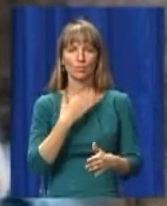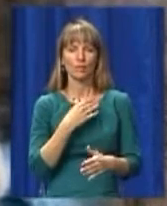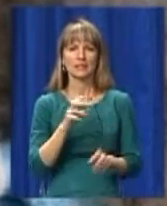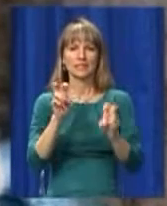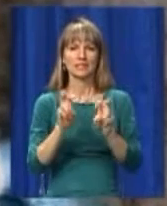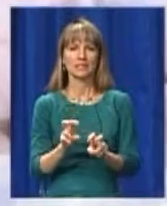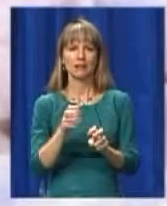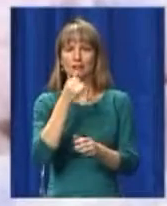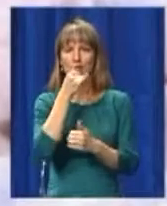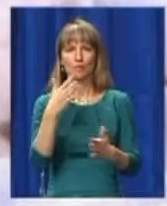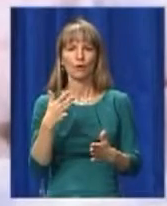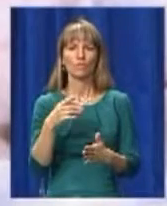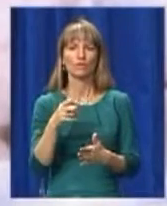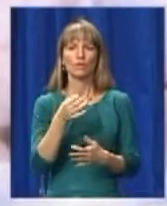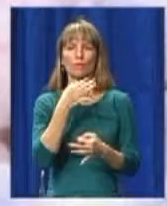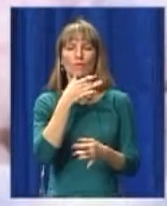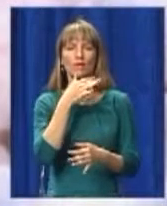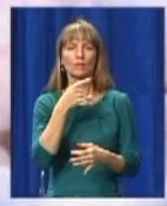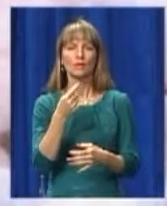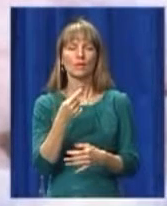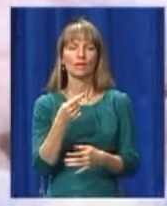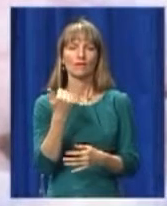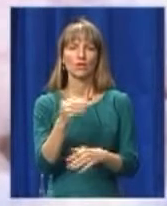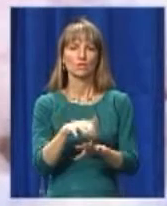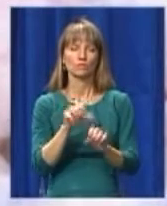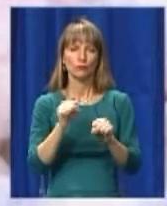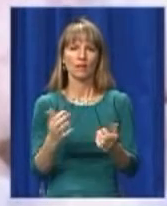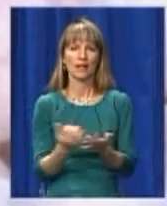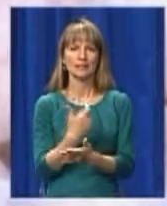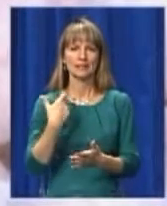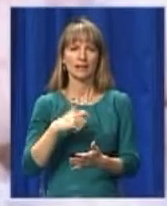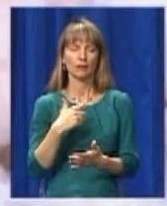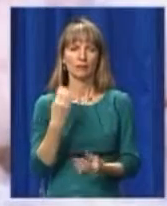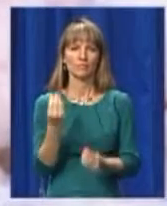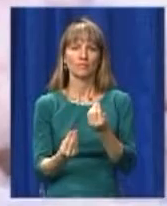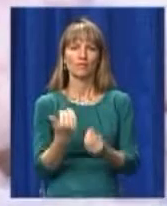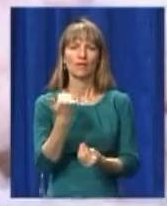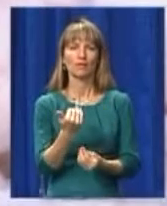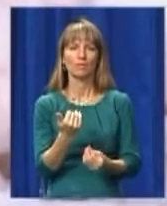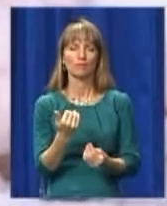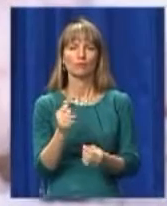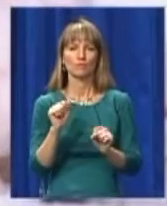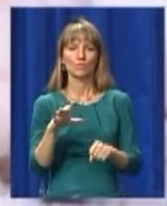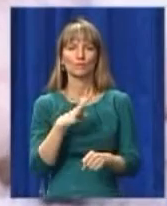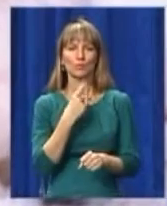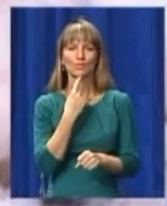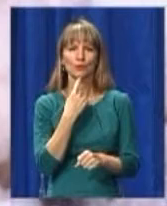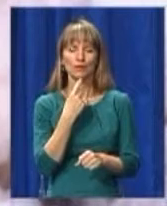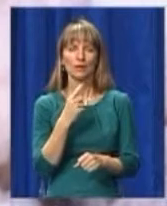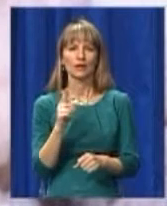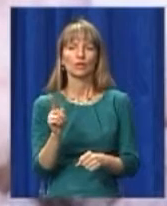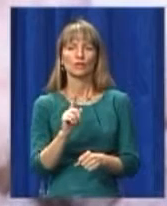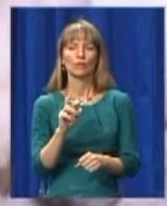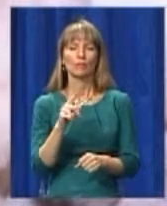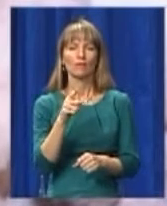на одному місці. В будь-який момент ваш котик може знайти собі пригоди, а вам, можливо, зайві клопоти. Аби вашому улюбленцю